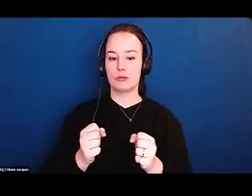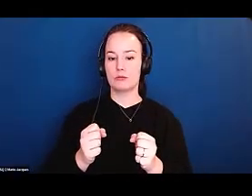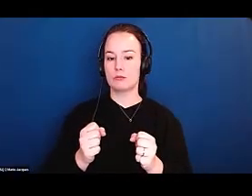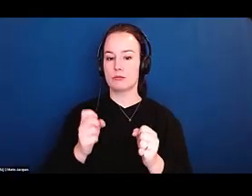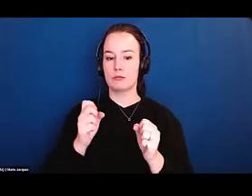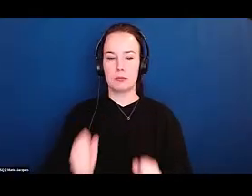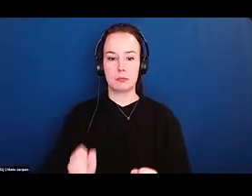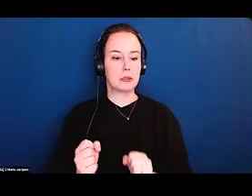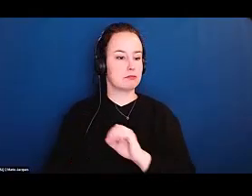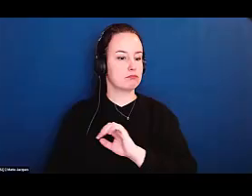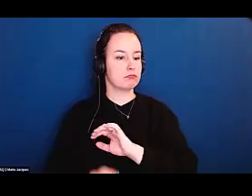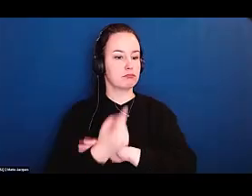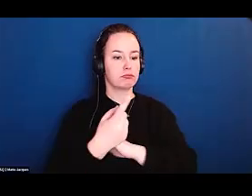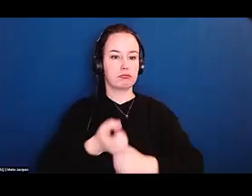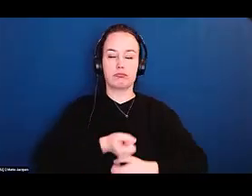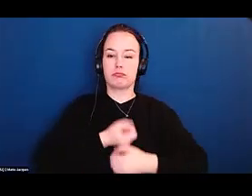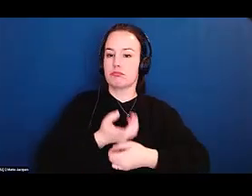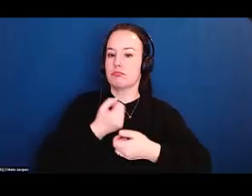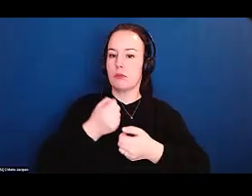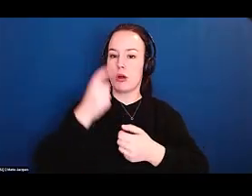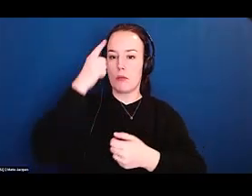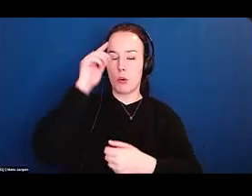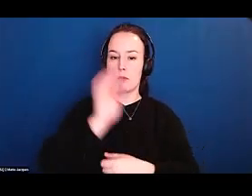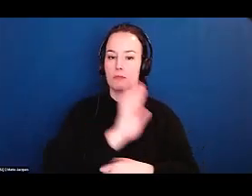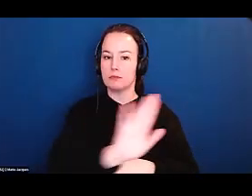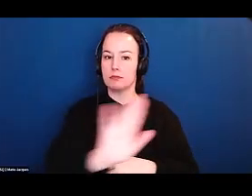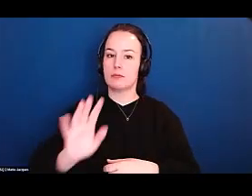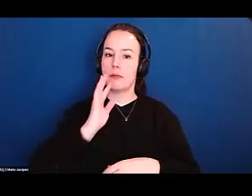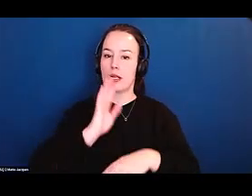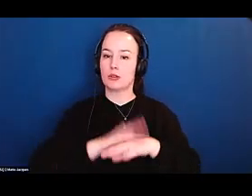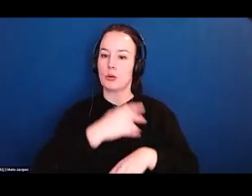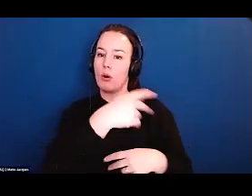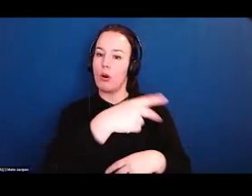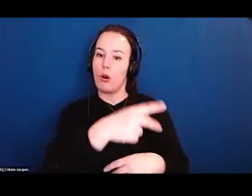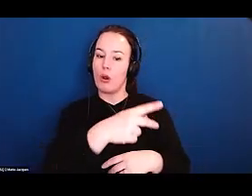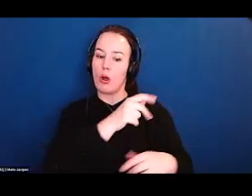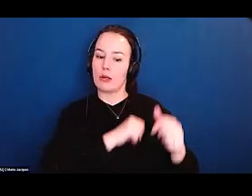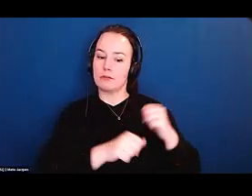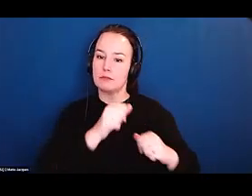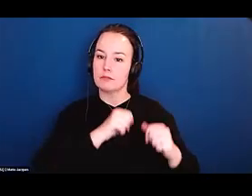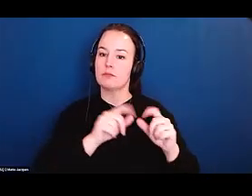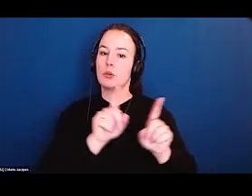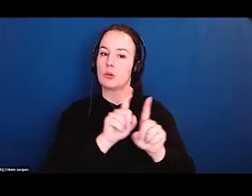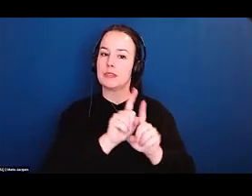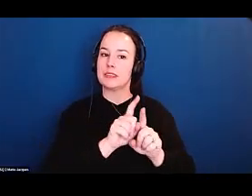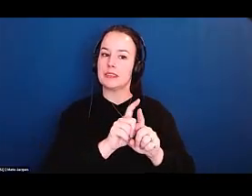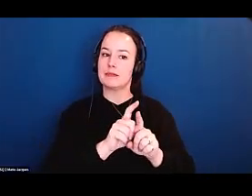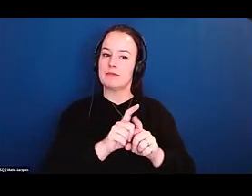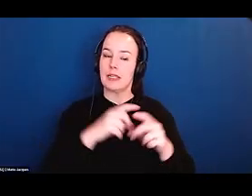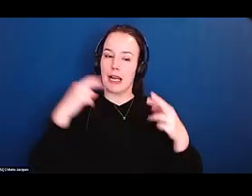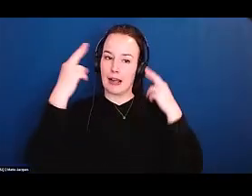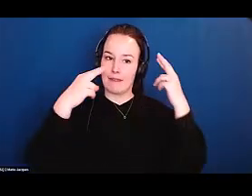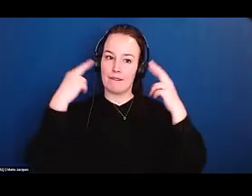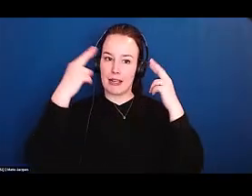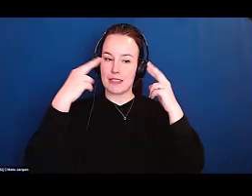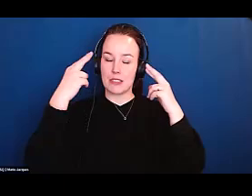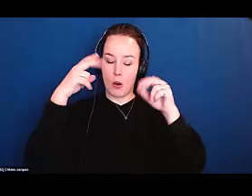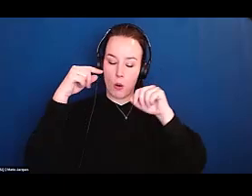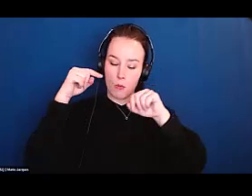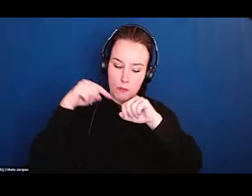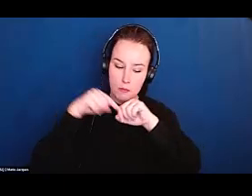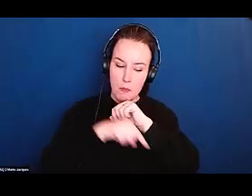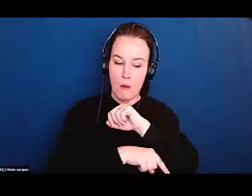de manière libre, de manière spontanée, pour partager leur vérité. Et ce sont ces réflexions-là, profondes, qui